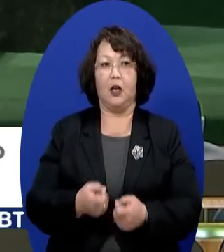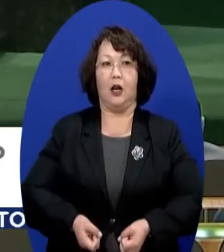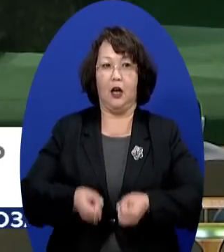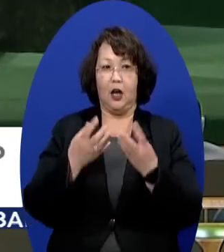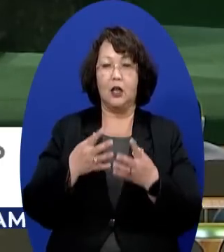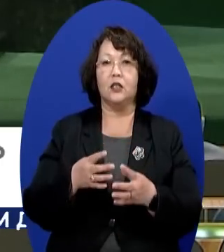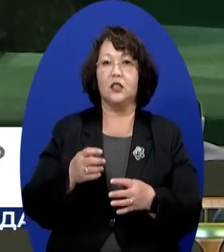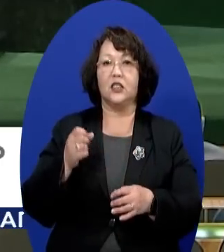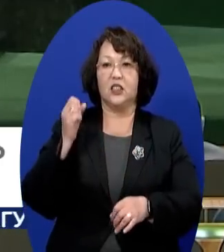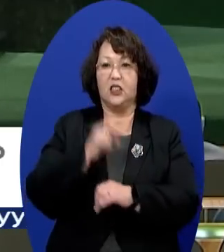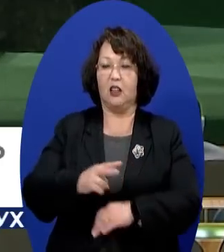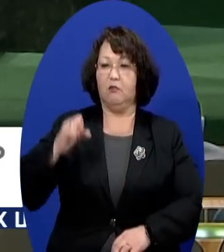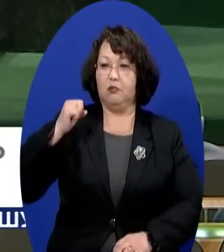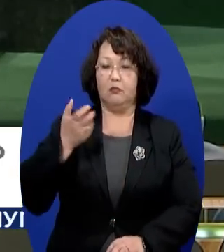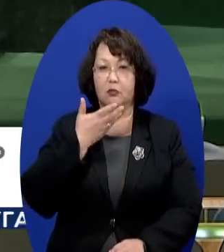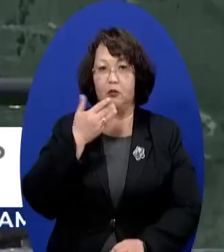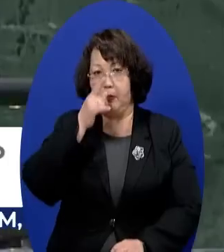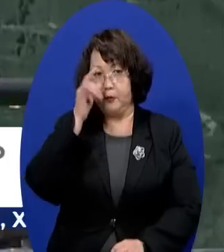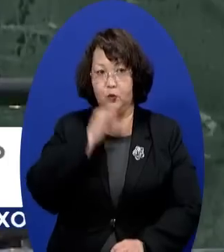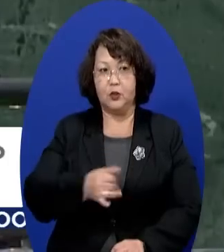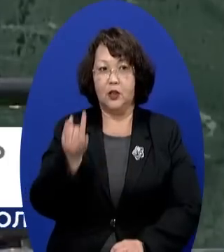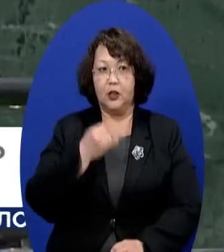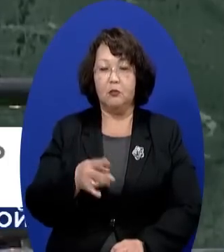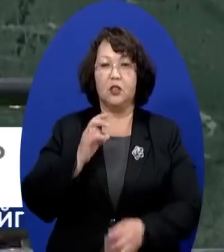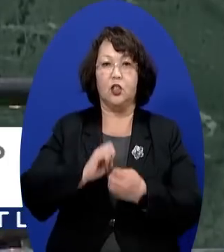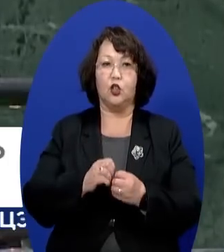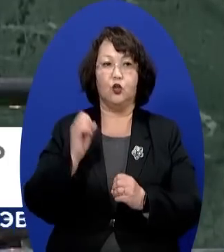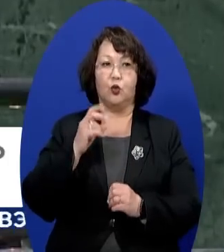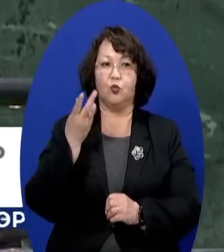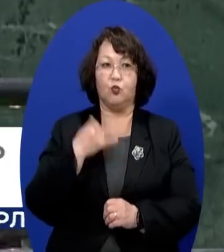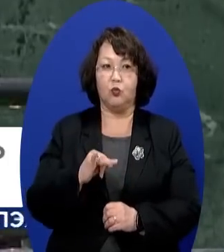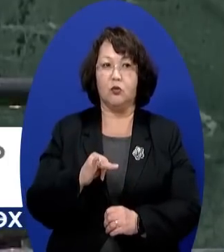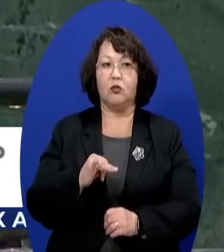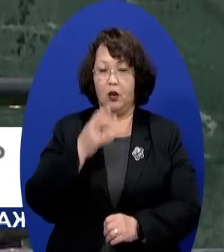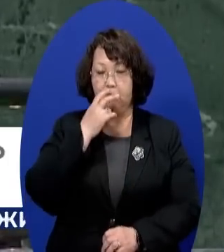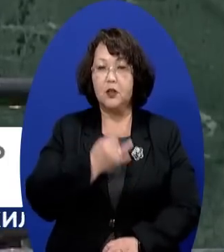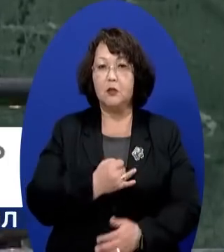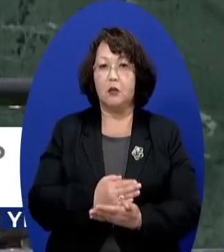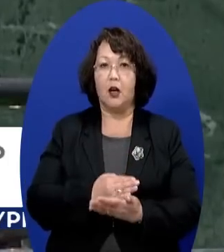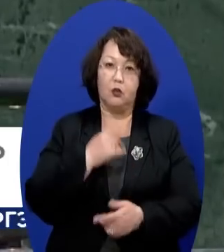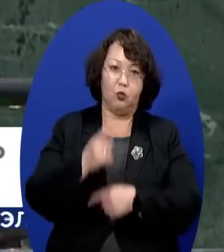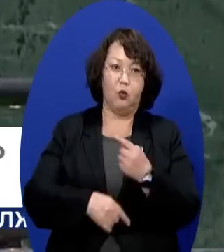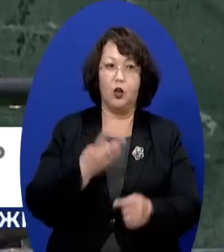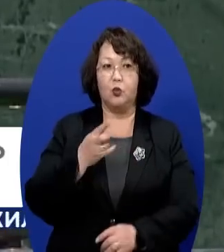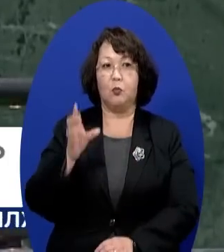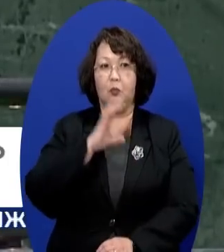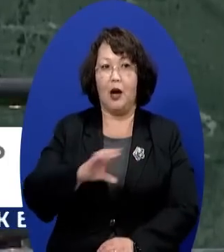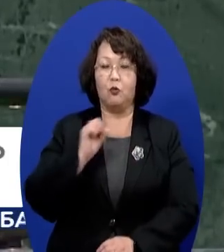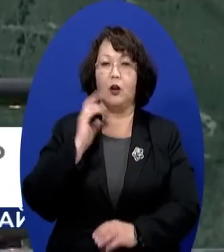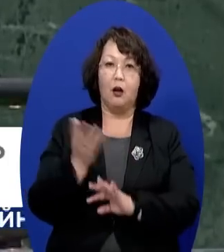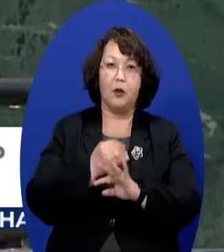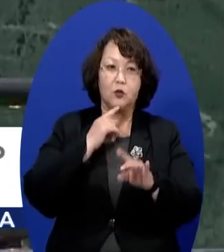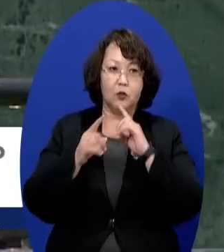түүнд ялагч байхгүй, тиймээс Орос улс ийм үйл явдал гаргуулах учиргүй гэдэг итгэл үнэмшилтэй байдаг. Энэ тухайгаар ч нэгдсэн улсын байгууллагын хайлгын зөвлөл